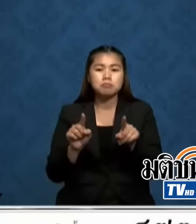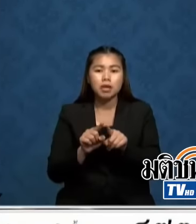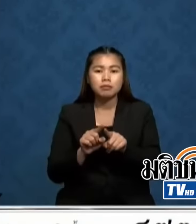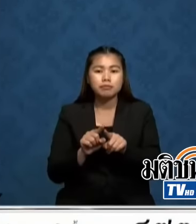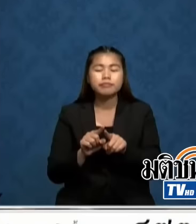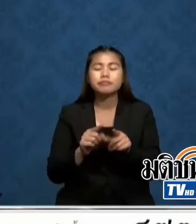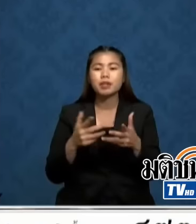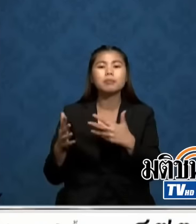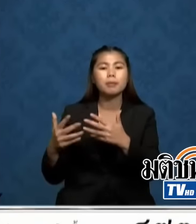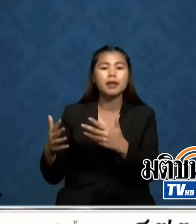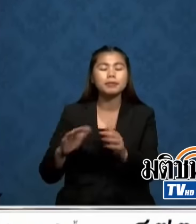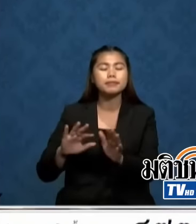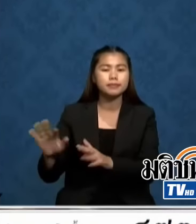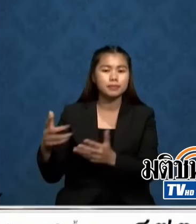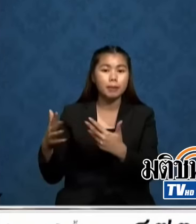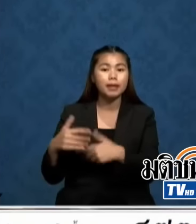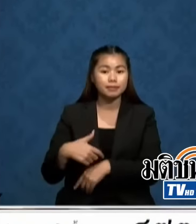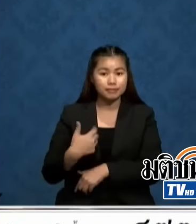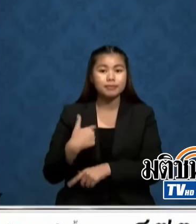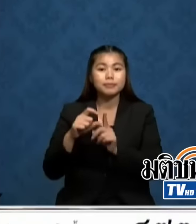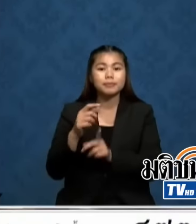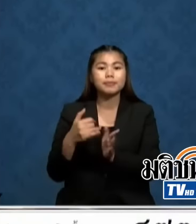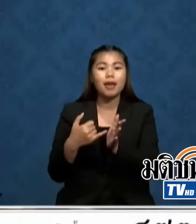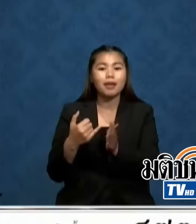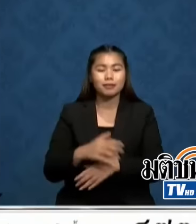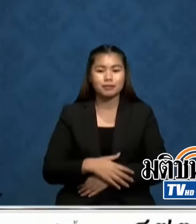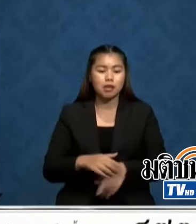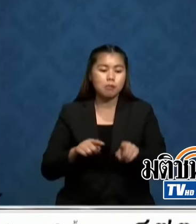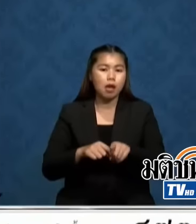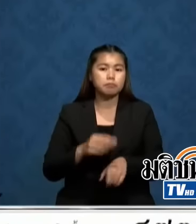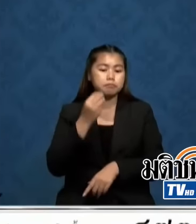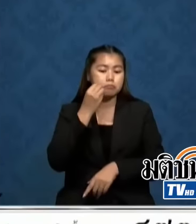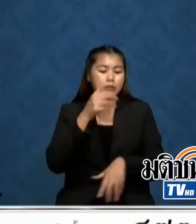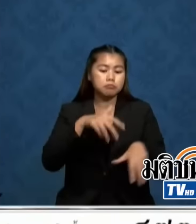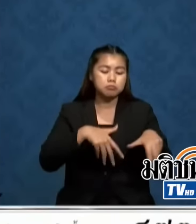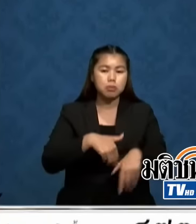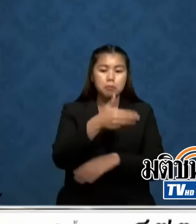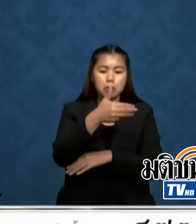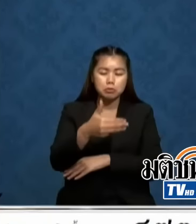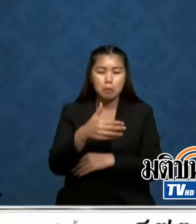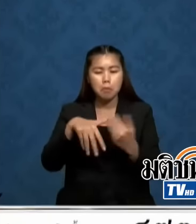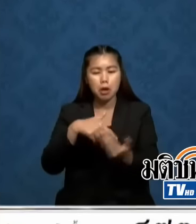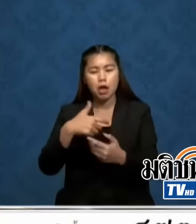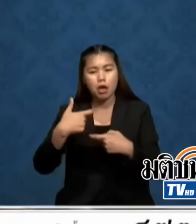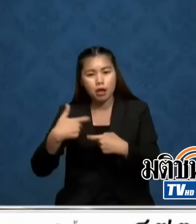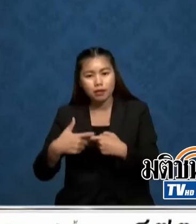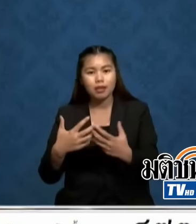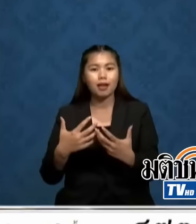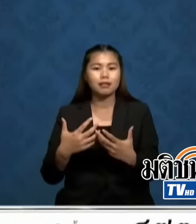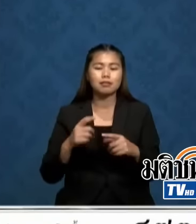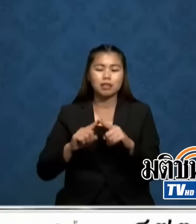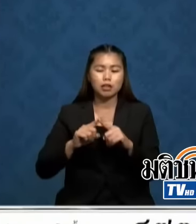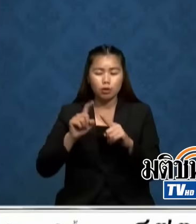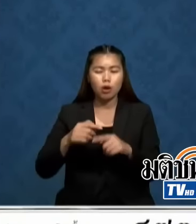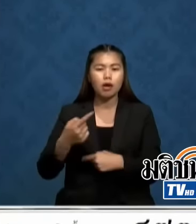ยกเว้นหรือ stateofexceptionบ้านเมืองจะมีปัญหาบ้านเมืองจะวิกฤตปล่อยไปจะล่มสลายต้องให้คน